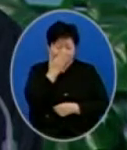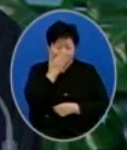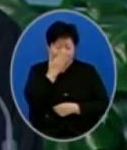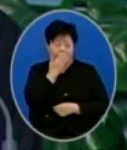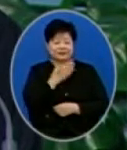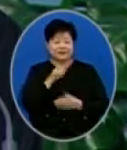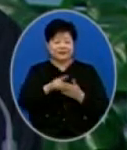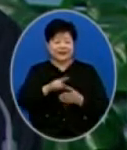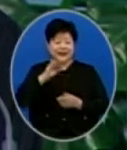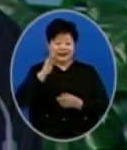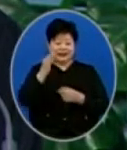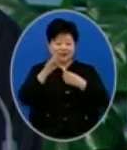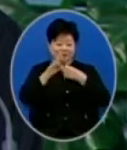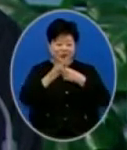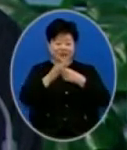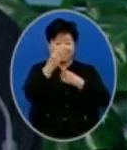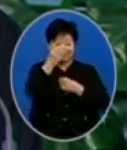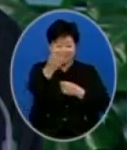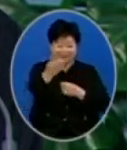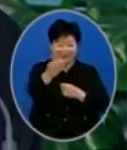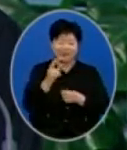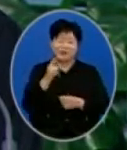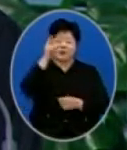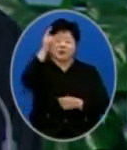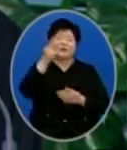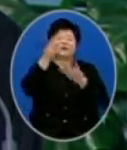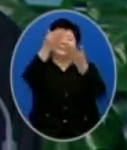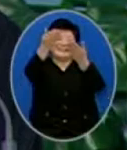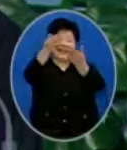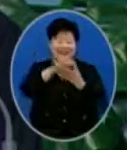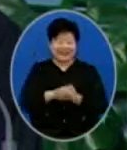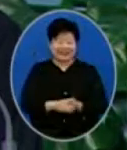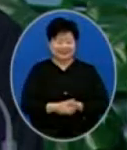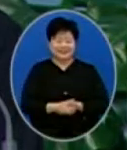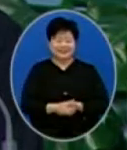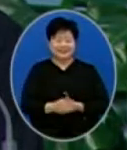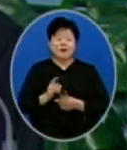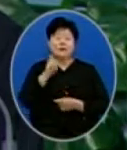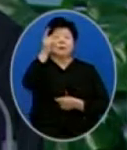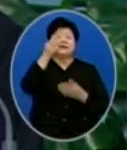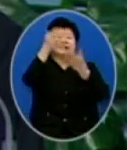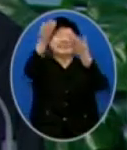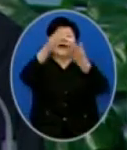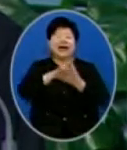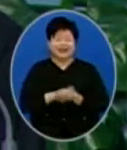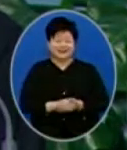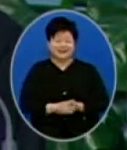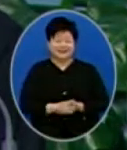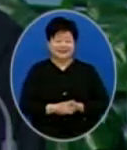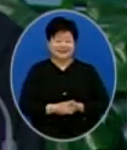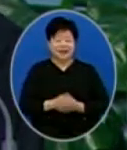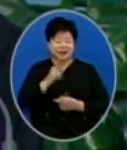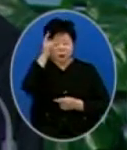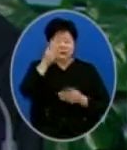때가 되면 너희를 높이시리라 높이시리라